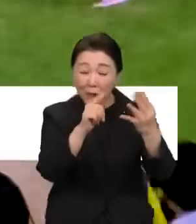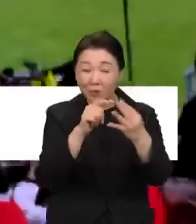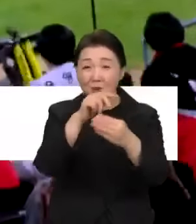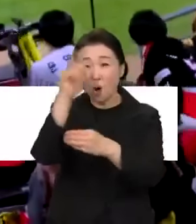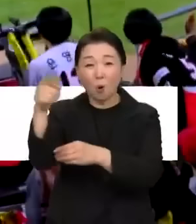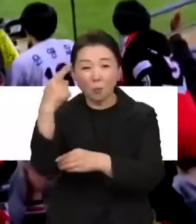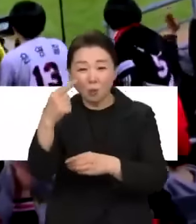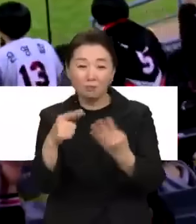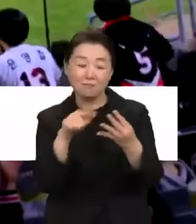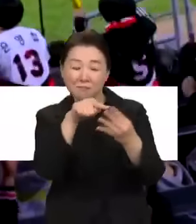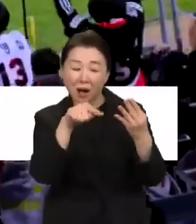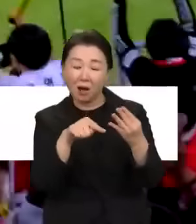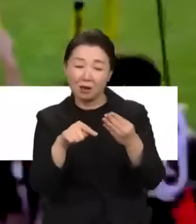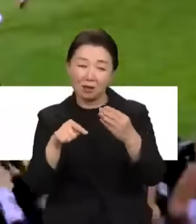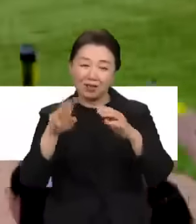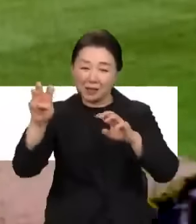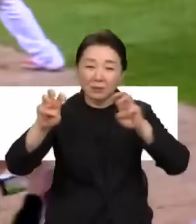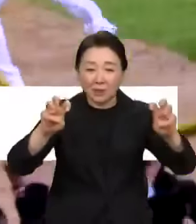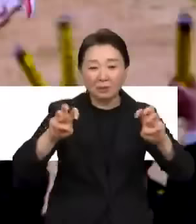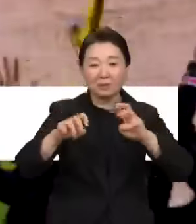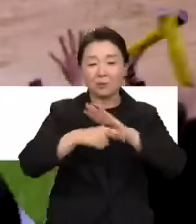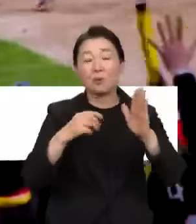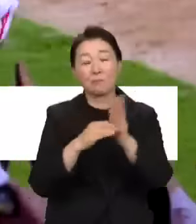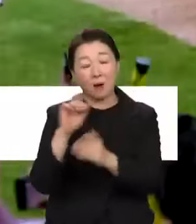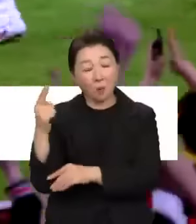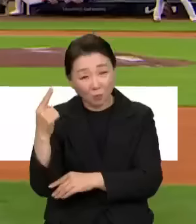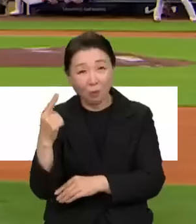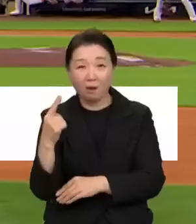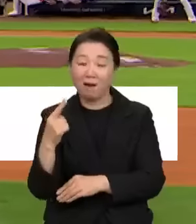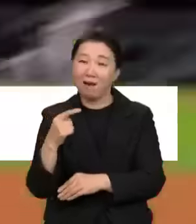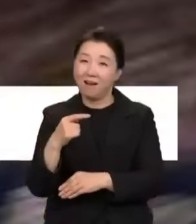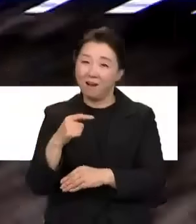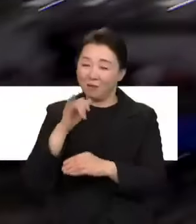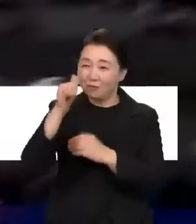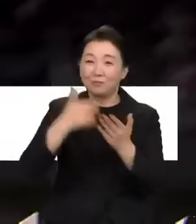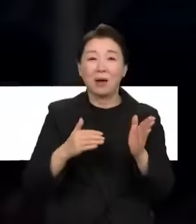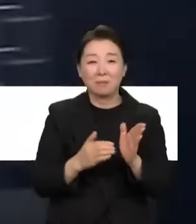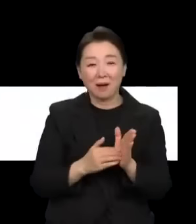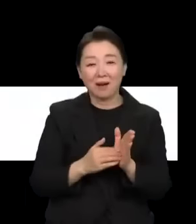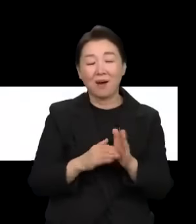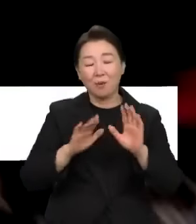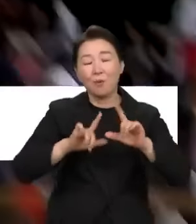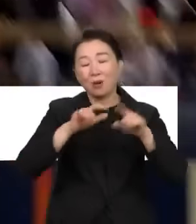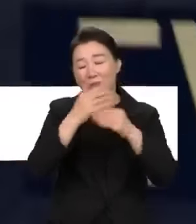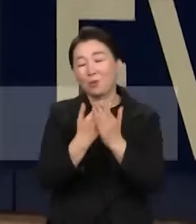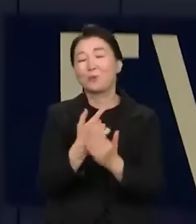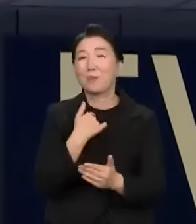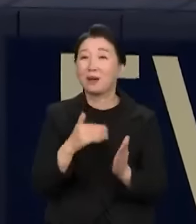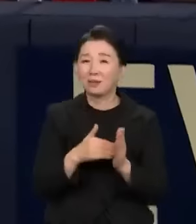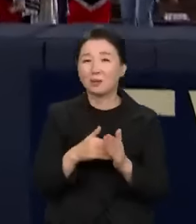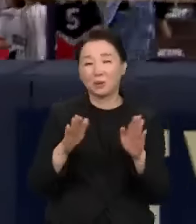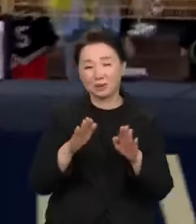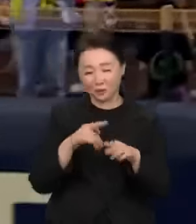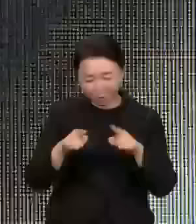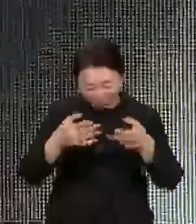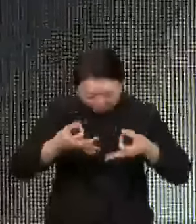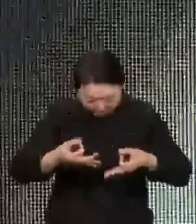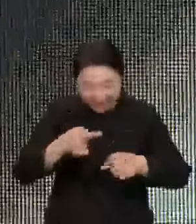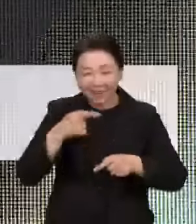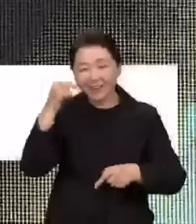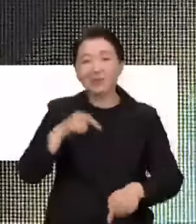그리고 한국시리즈 우승까지 올 한 해 못 해본 게 없지만 스스로에게는 한없이 인색한 평가를 내놨습니다.